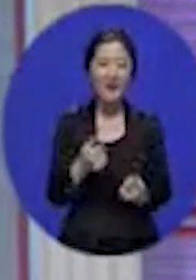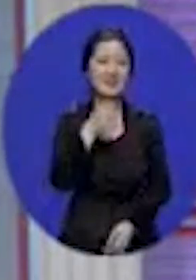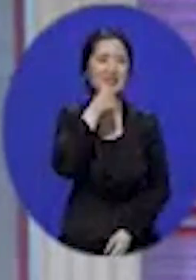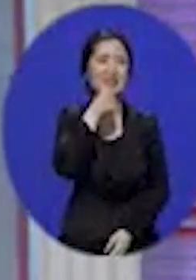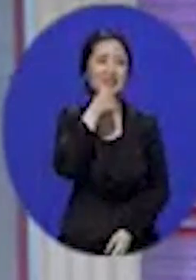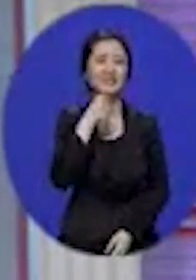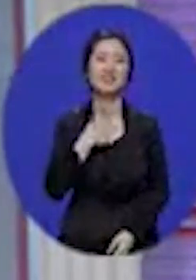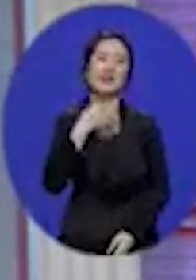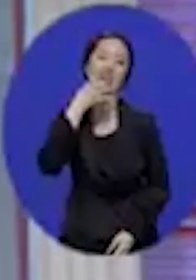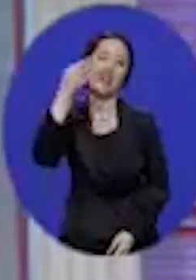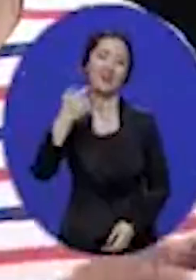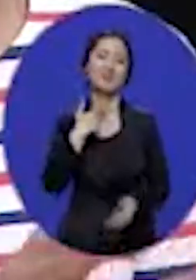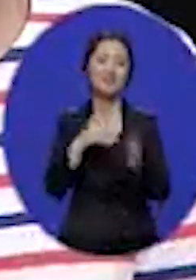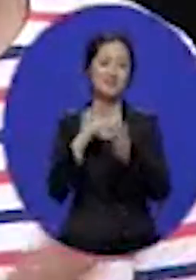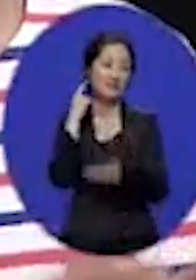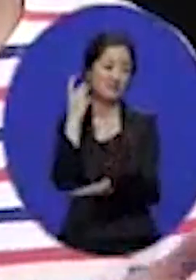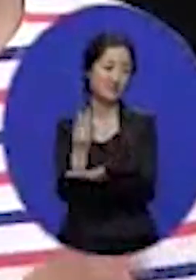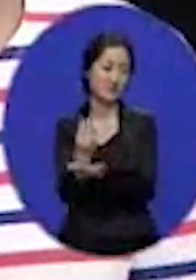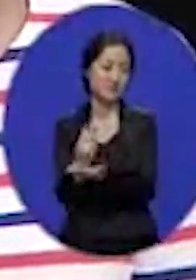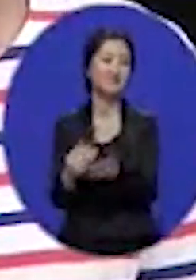홈런. 막 이걸 하고.